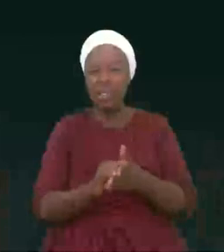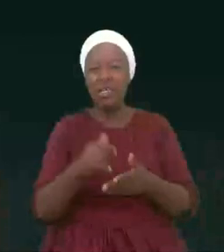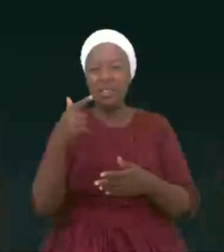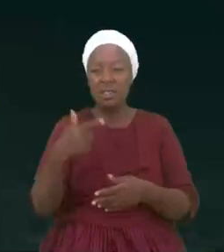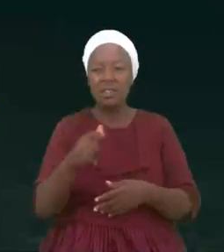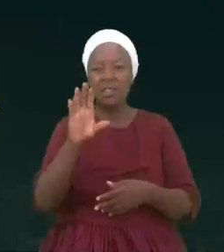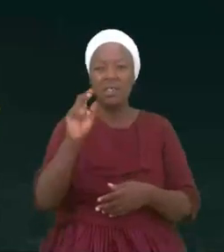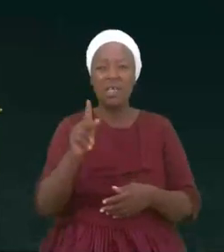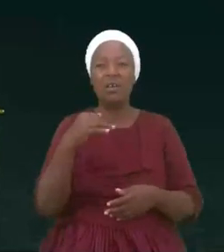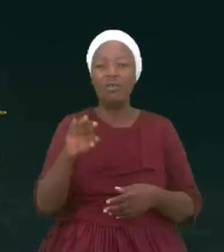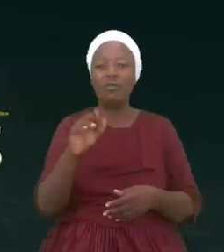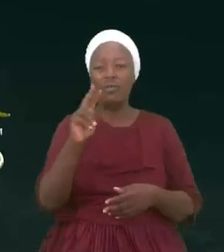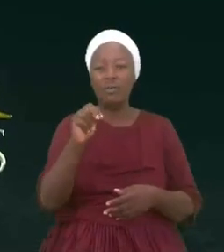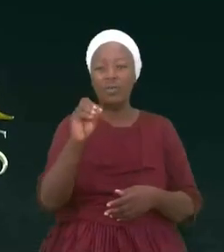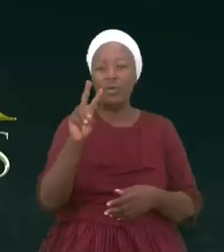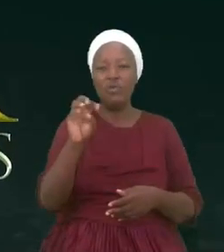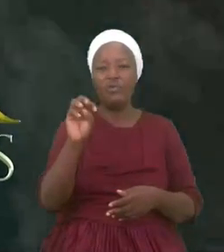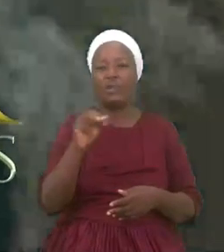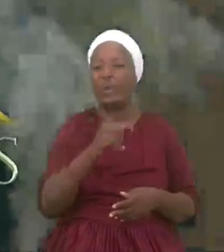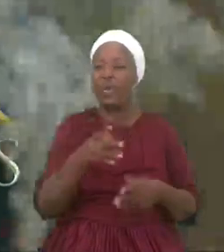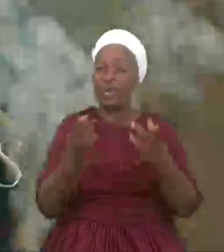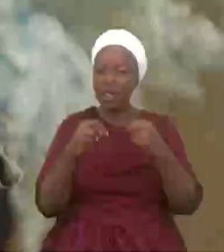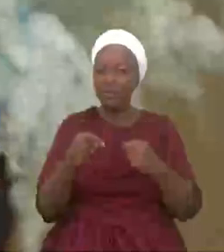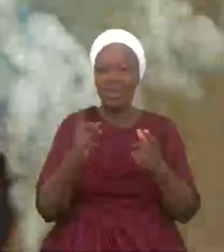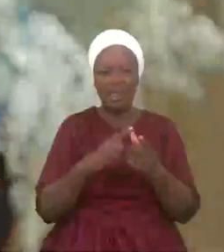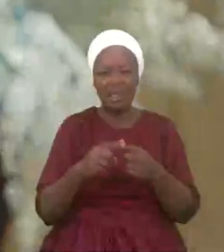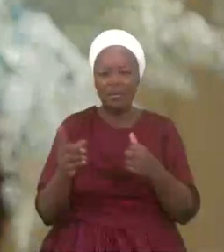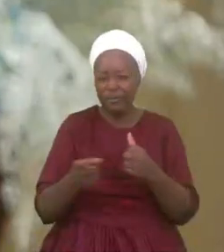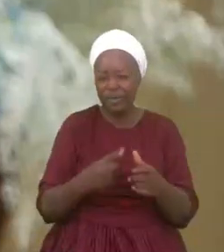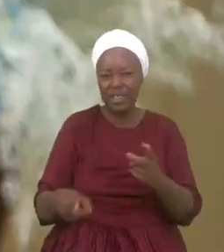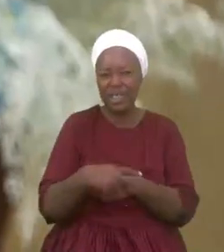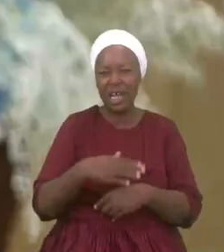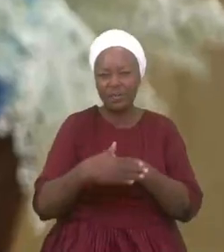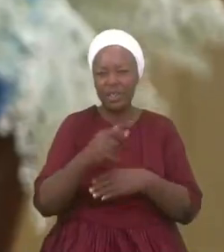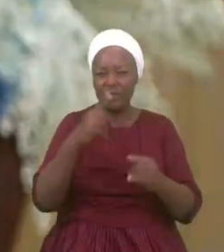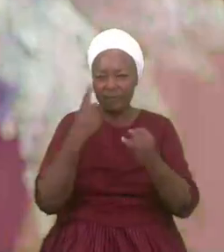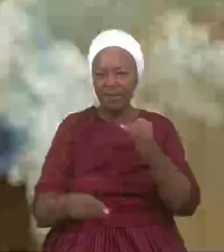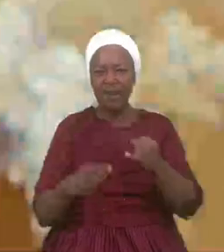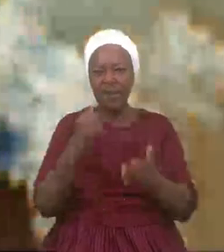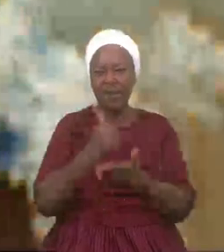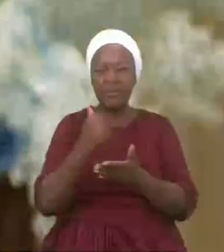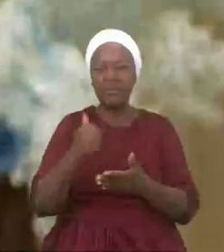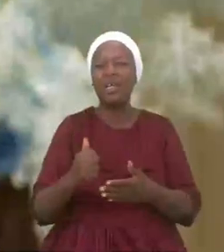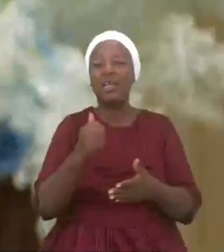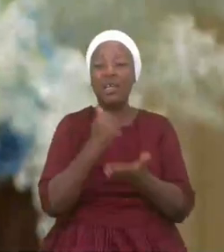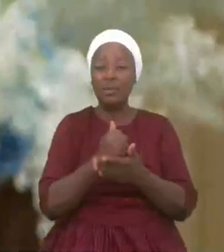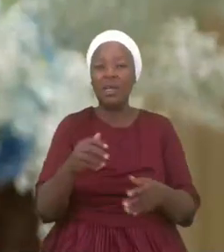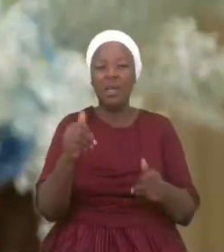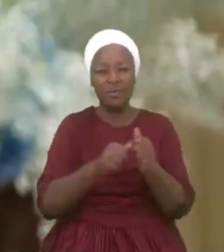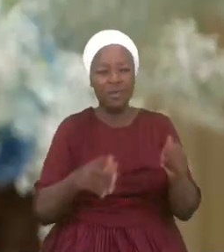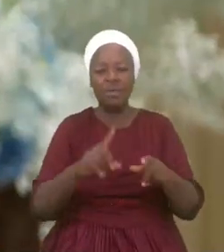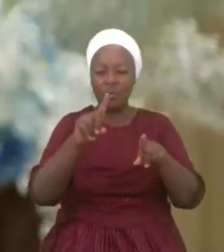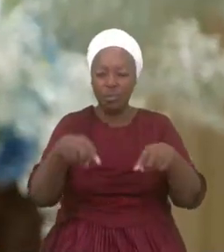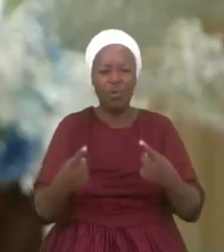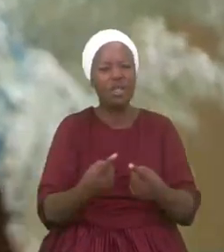un m'a forcément au niveau de ma moyenne et c'est toi qui m'a fait ceci et